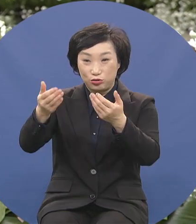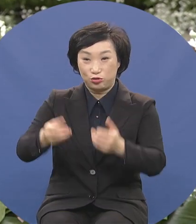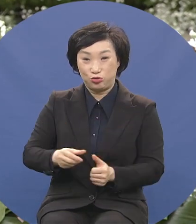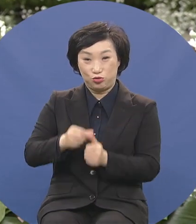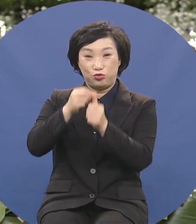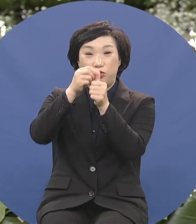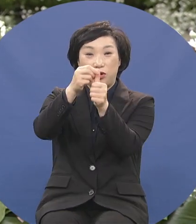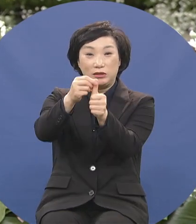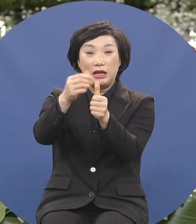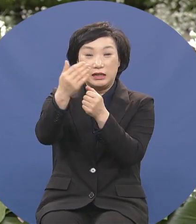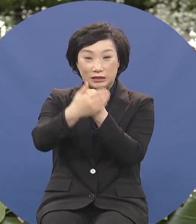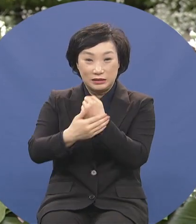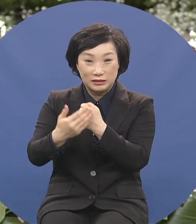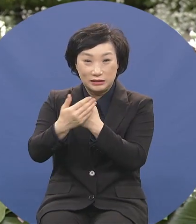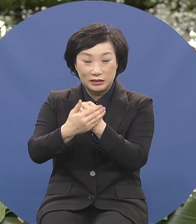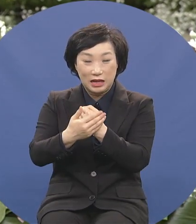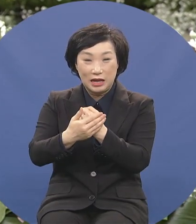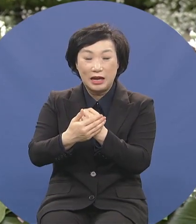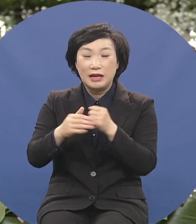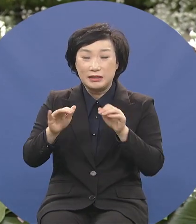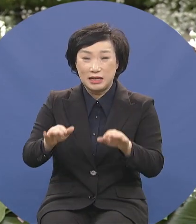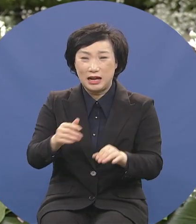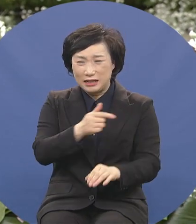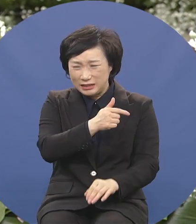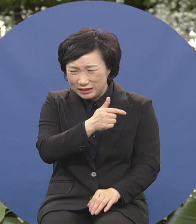구원의 은혜에